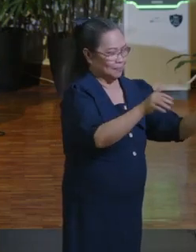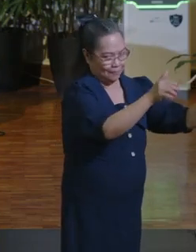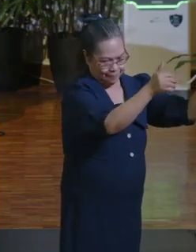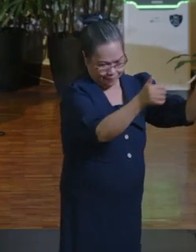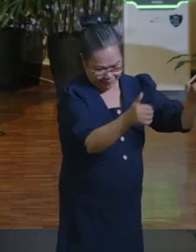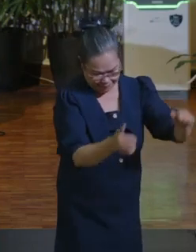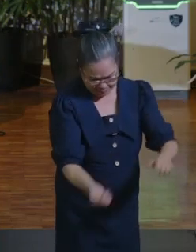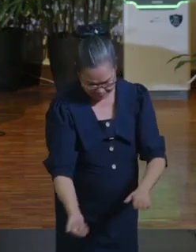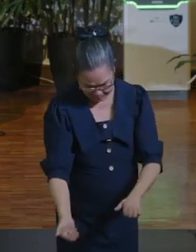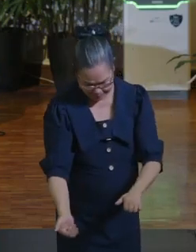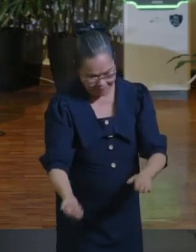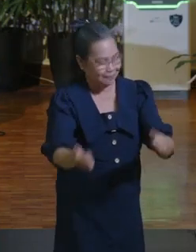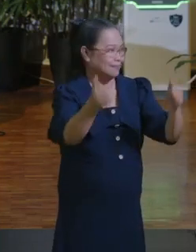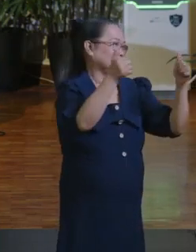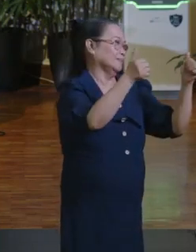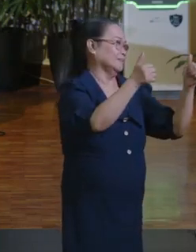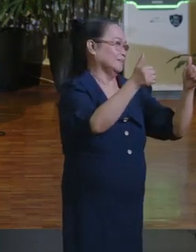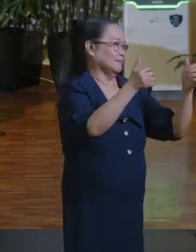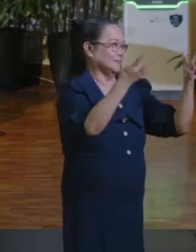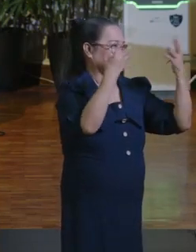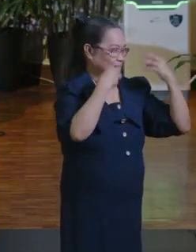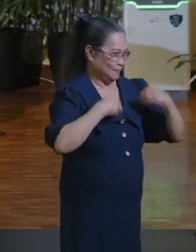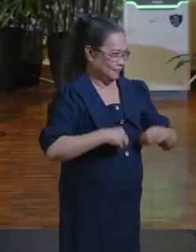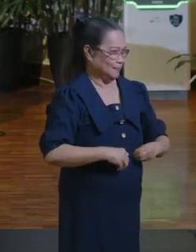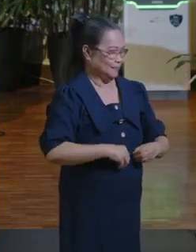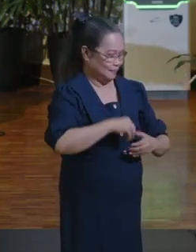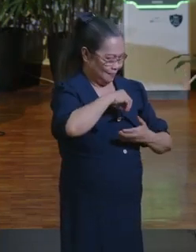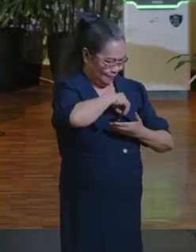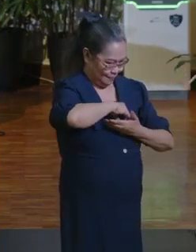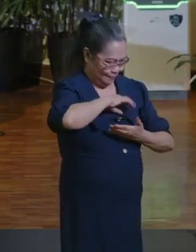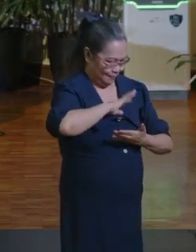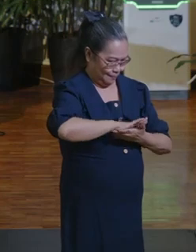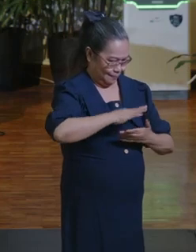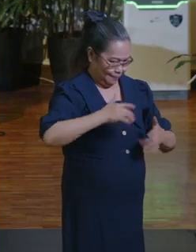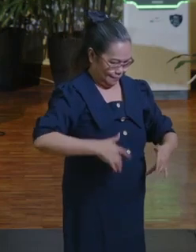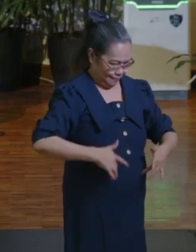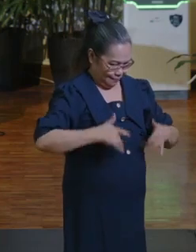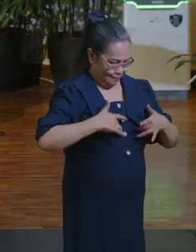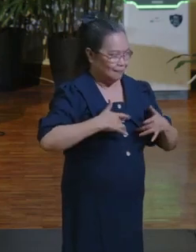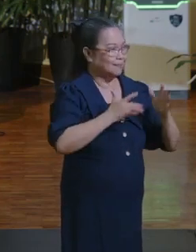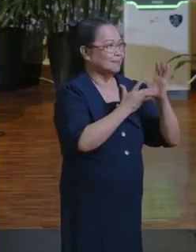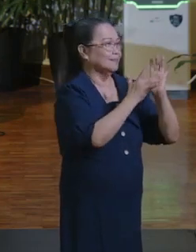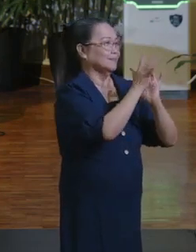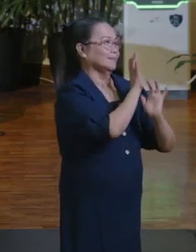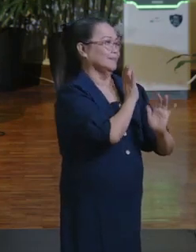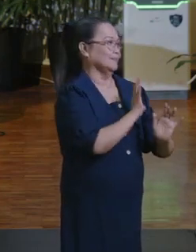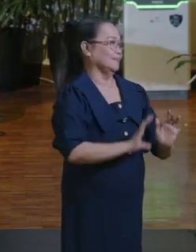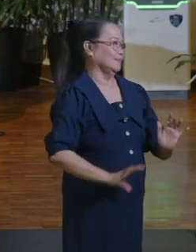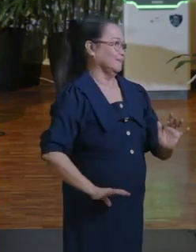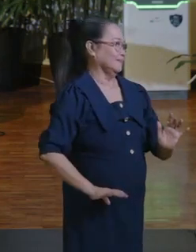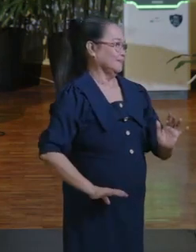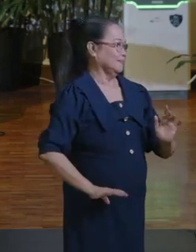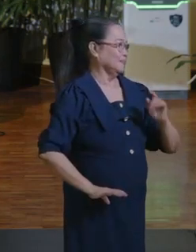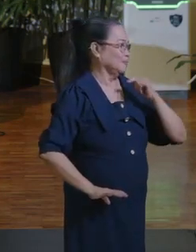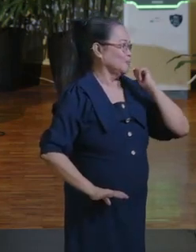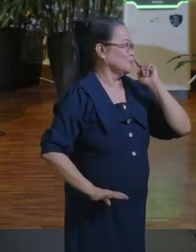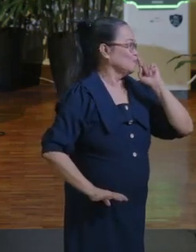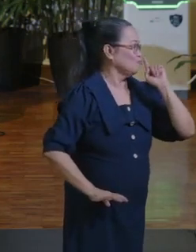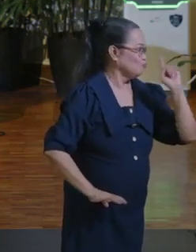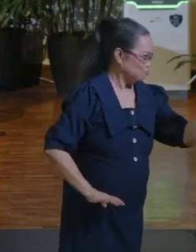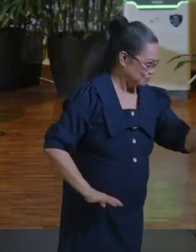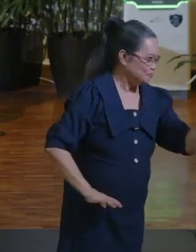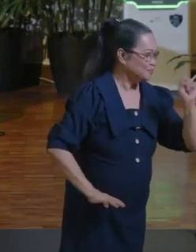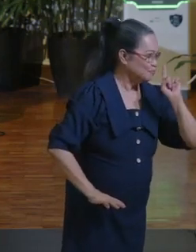baptized into Christ have put on Christ. Ang lahat ng tunay na